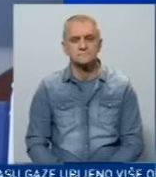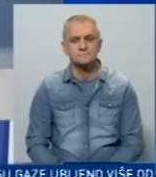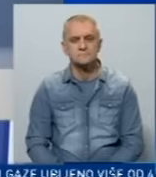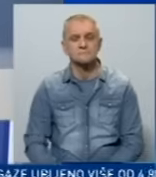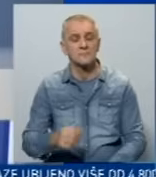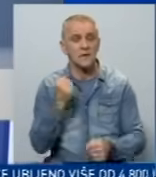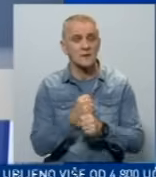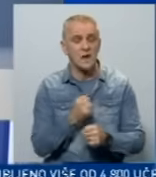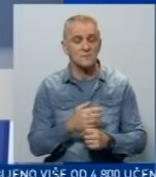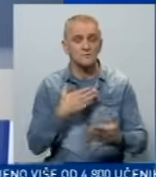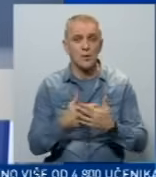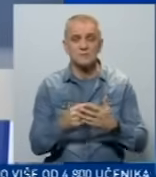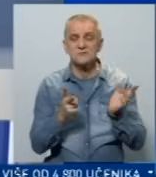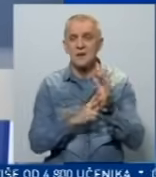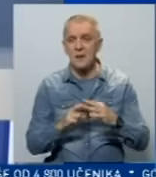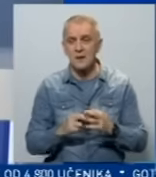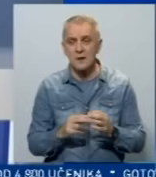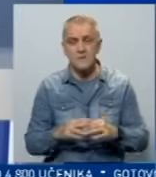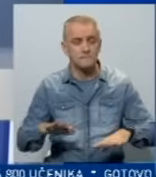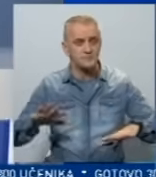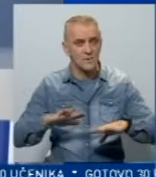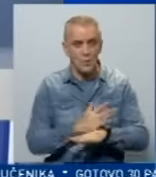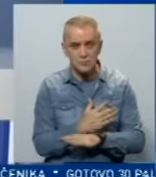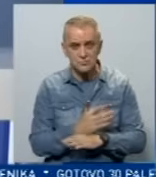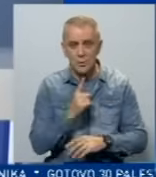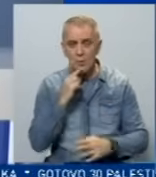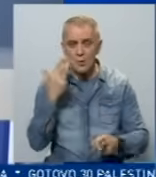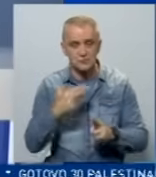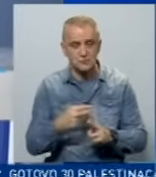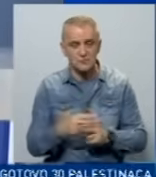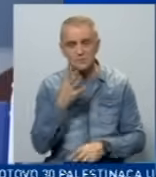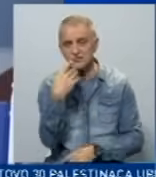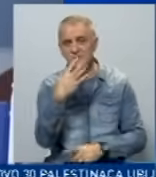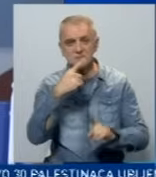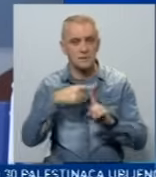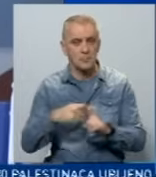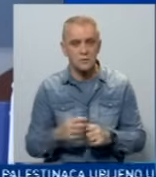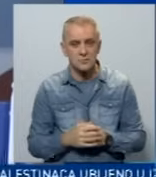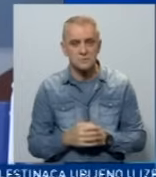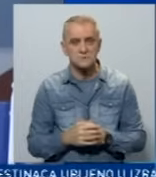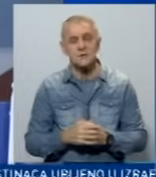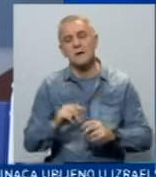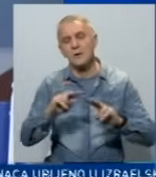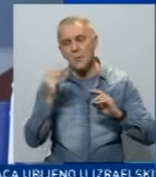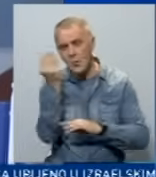Radovi su, dakle, odnose na osjećaj koji se zove 40+. Svijet i